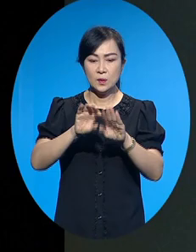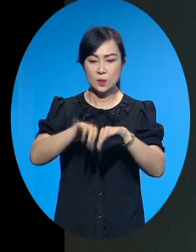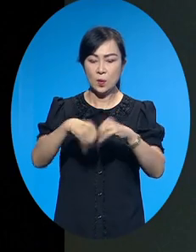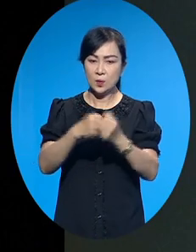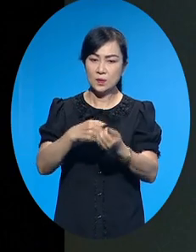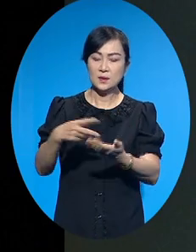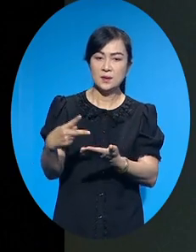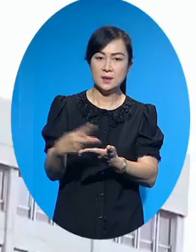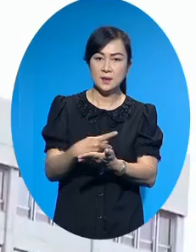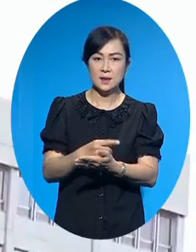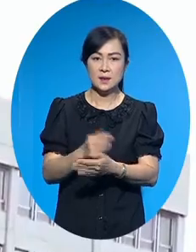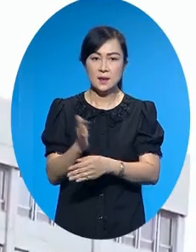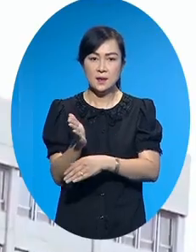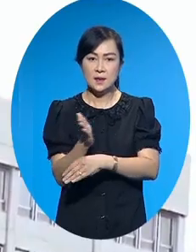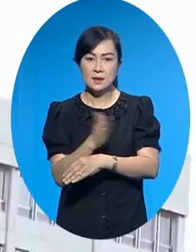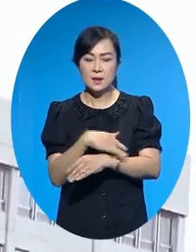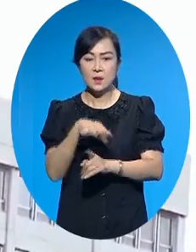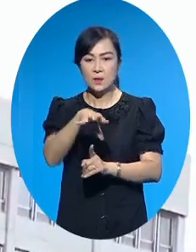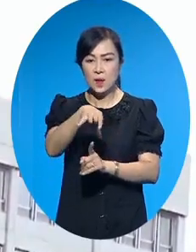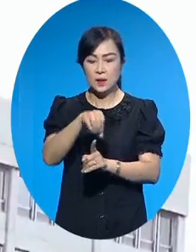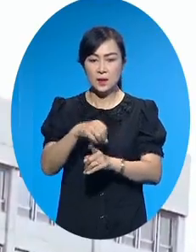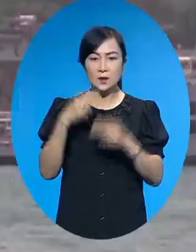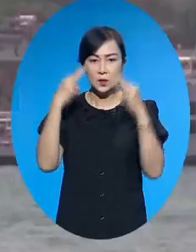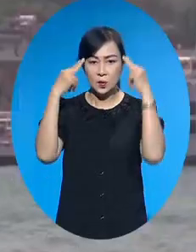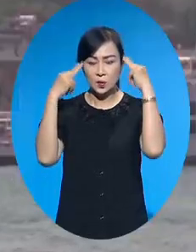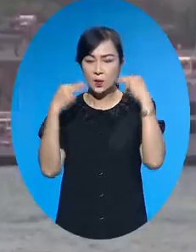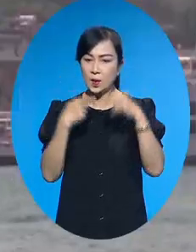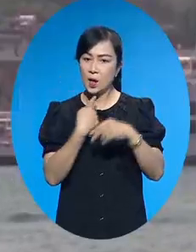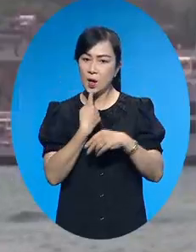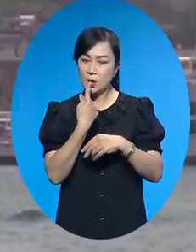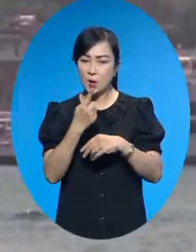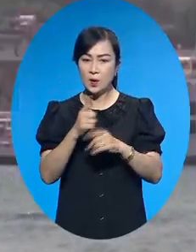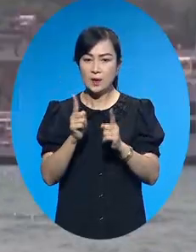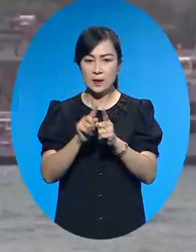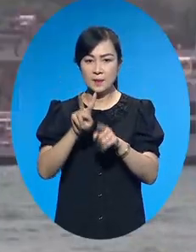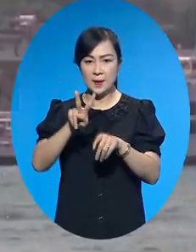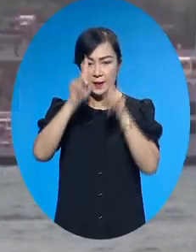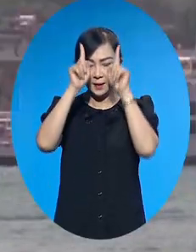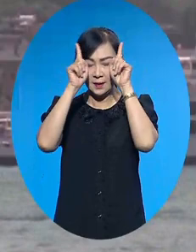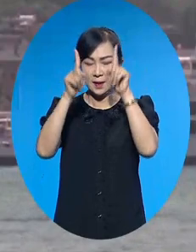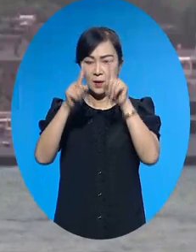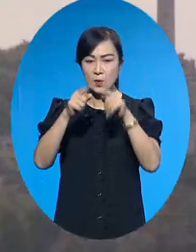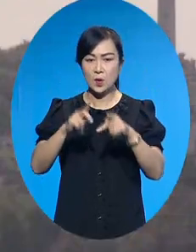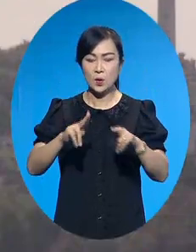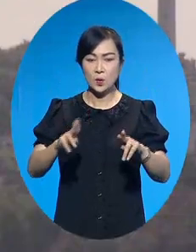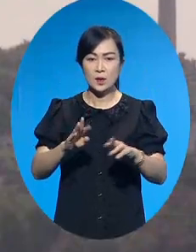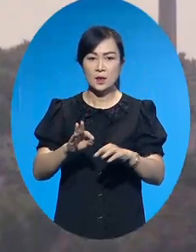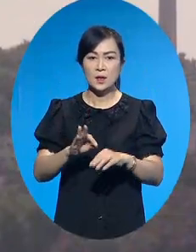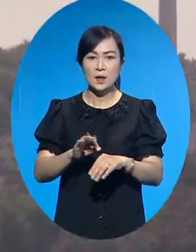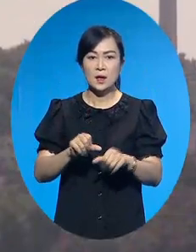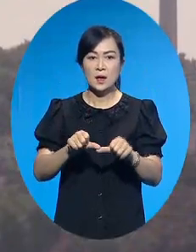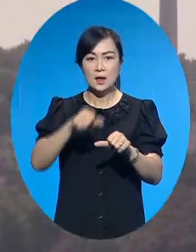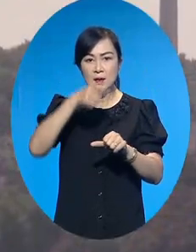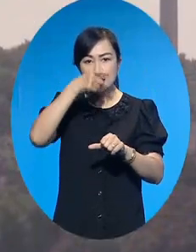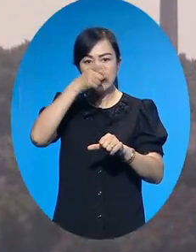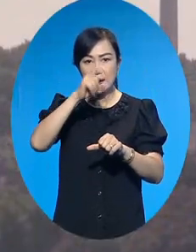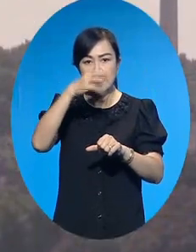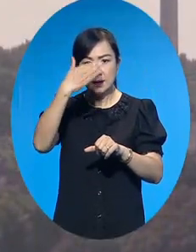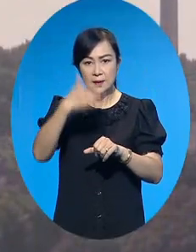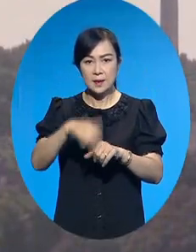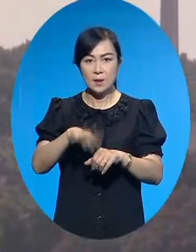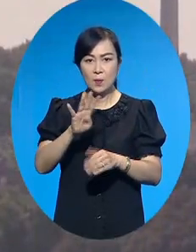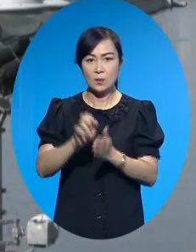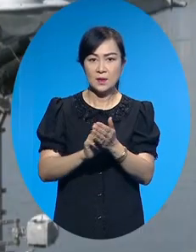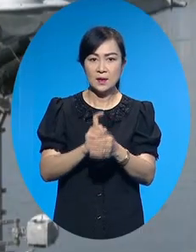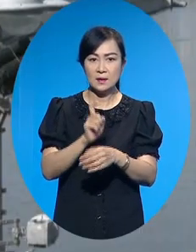kiện. Trước đó, một nguồn tin ngoại giao ở Thổ Nhĩ Kỳ cũng tiết lộ cuộc gặp của hai nhà lãnh đạo được lên kế hoạch ở Sochi, Nga và có thể diễn ra vào ngày